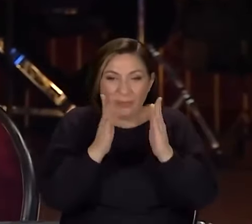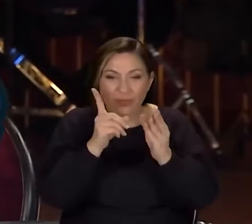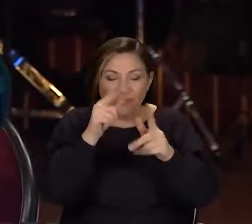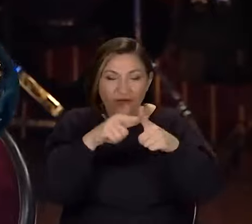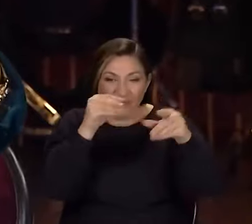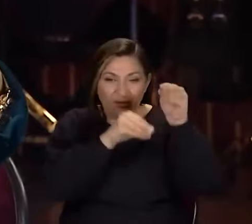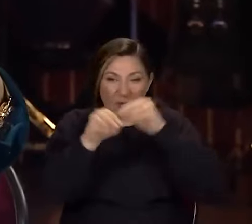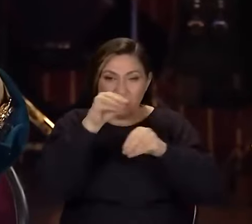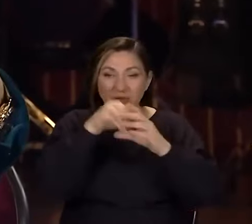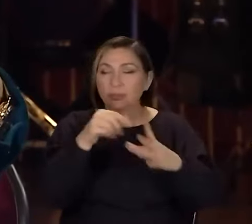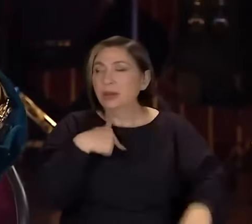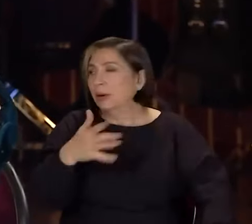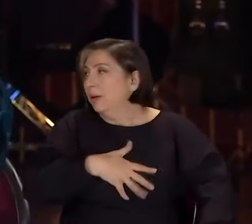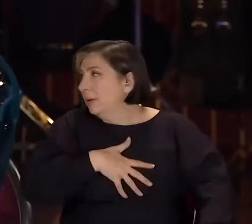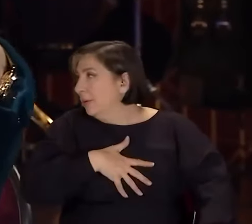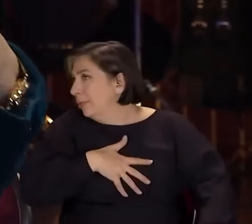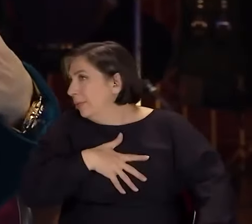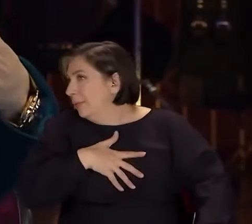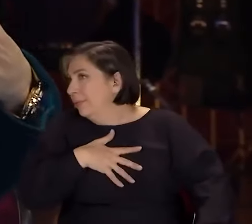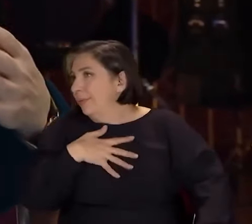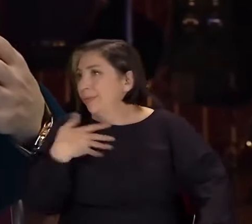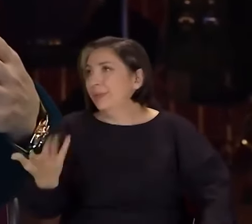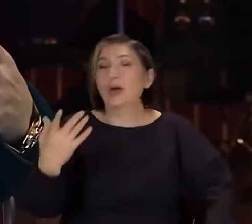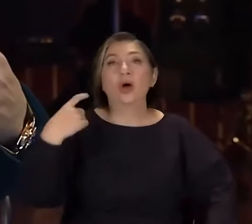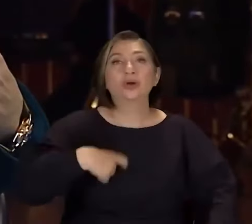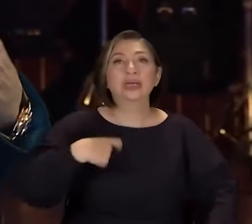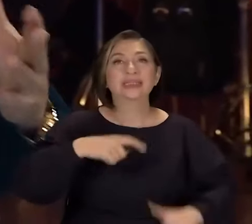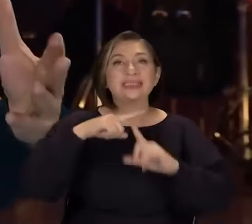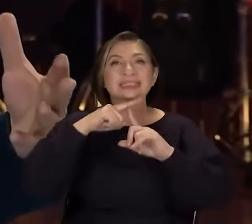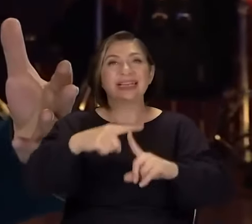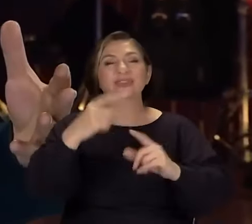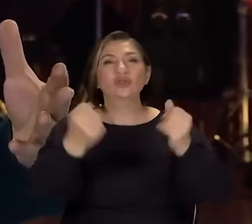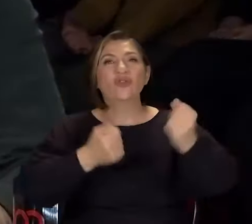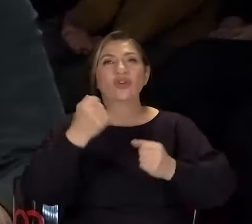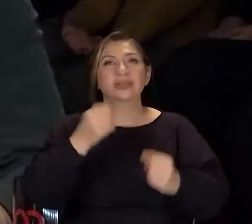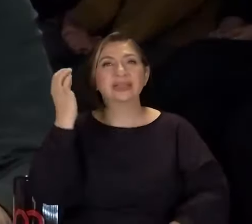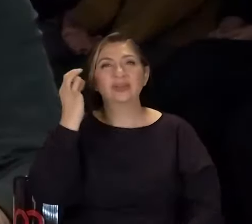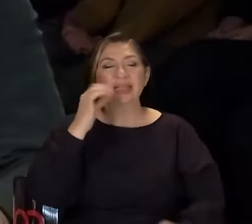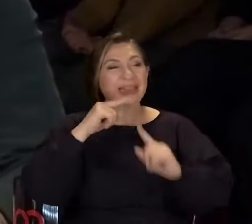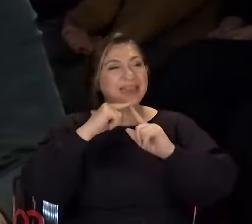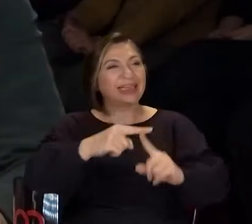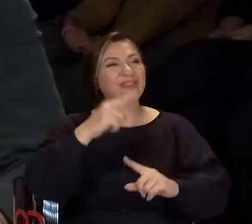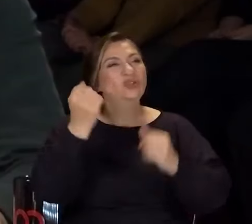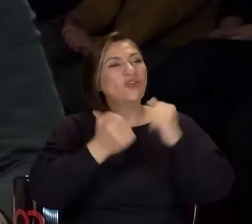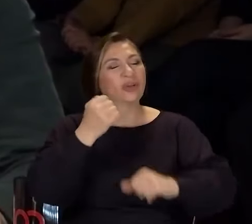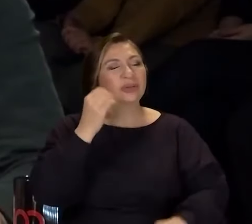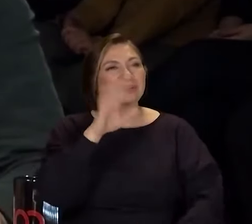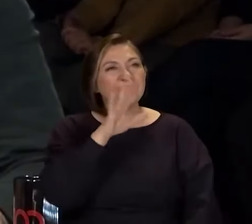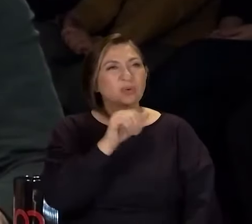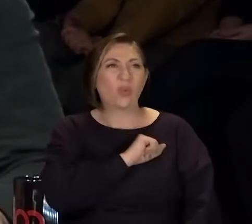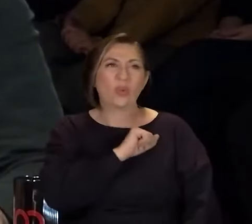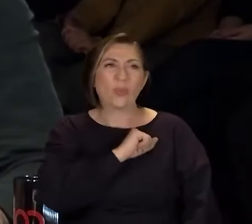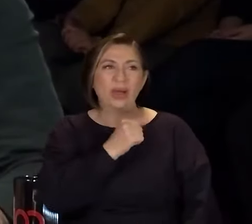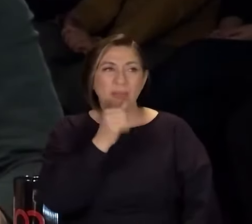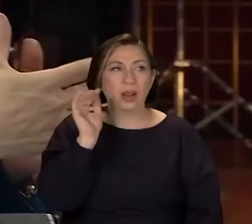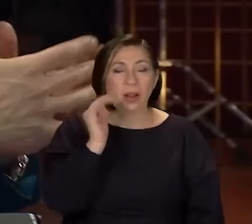formül içerisinde bana afakanlar basıyor. Özellikle bazı taksi şoförleri dinliyor. Taksi şoförleri dinliyor diyorum ki yani